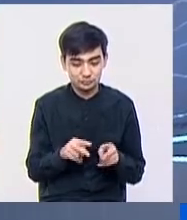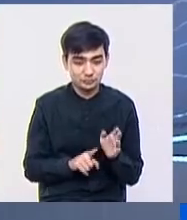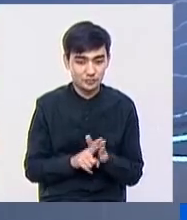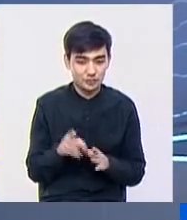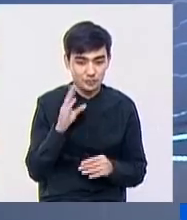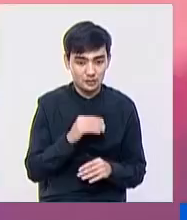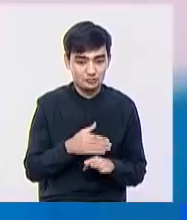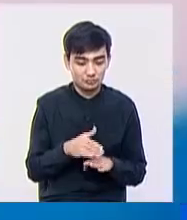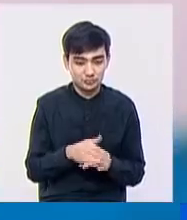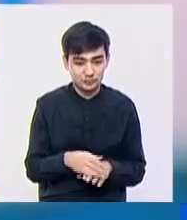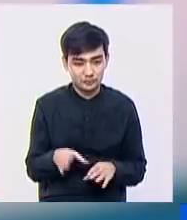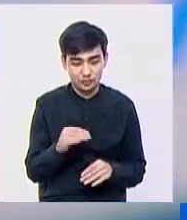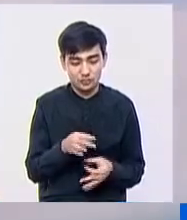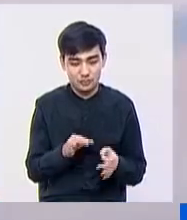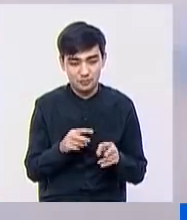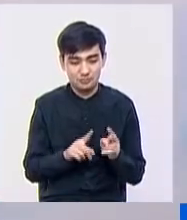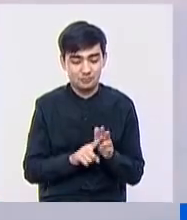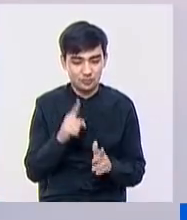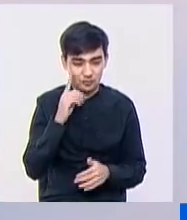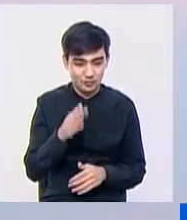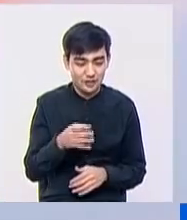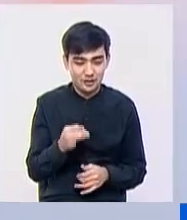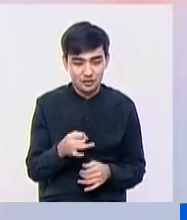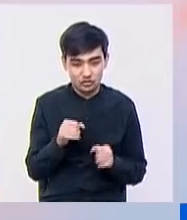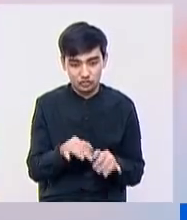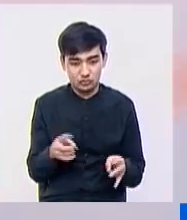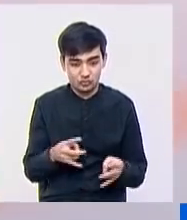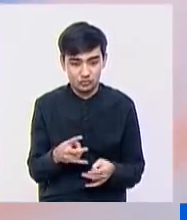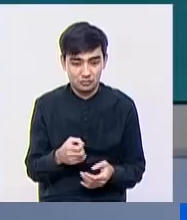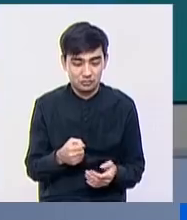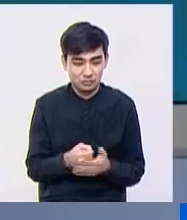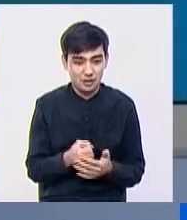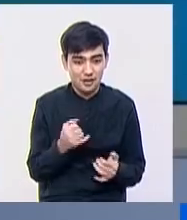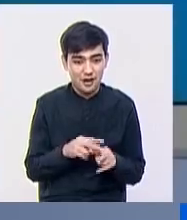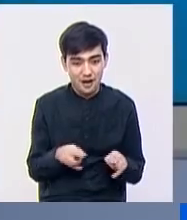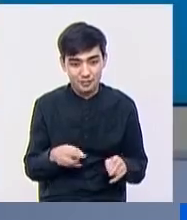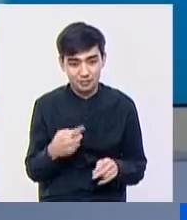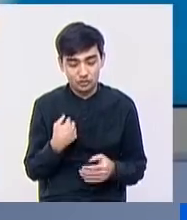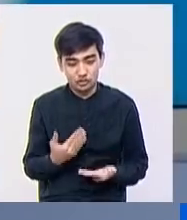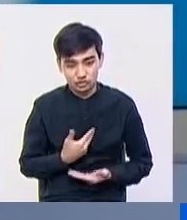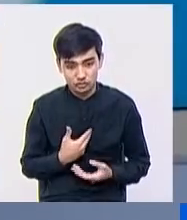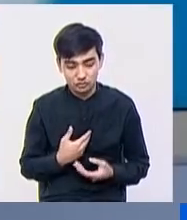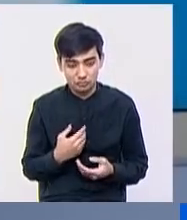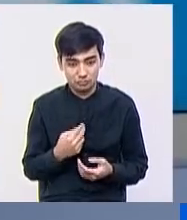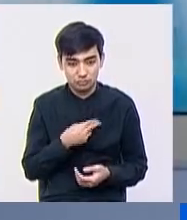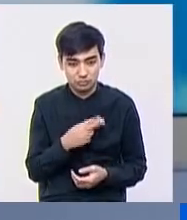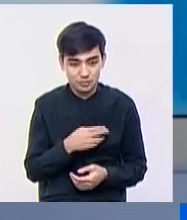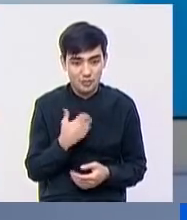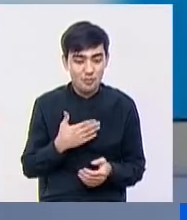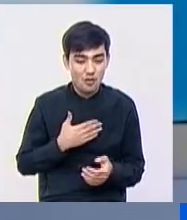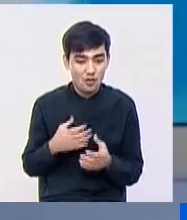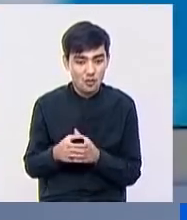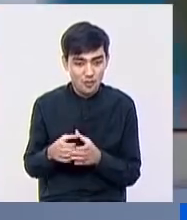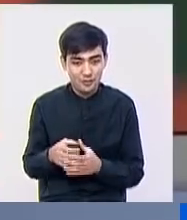всю, как говорится, ситуацию под контроль, и давайте ее уже решать, потому что вот так рисковать жизнями моей